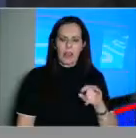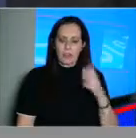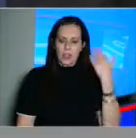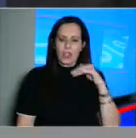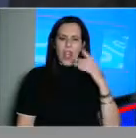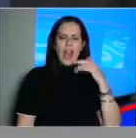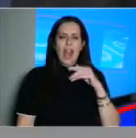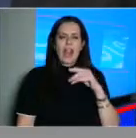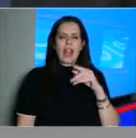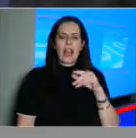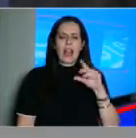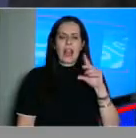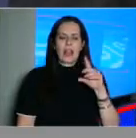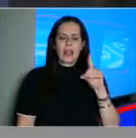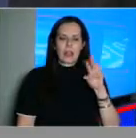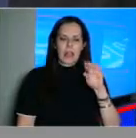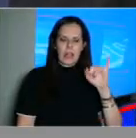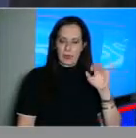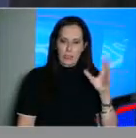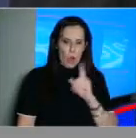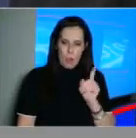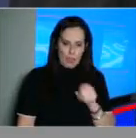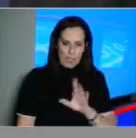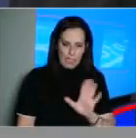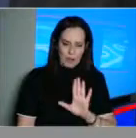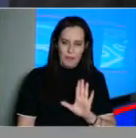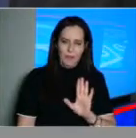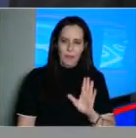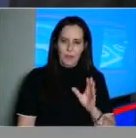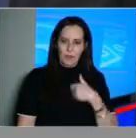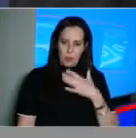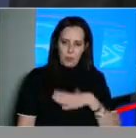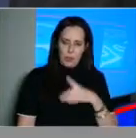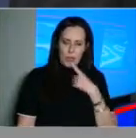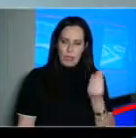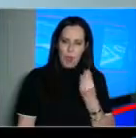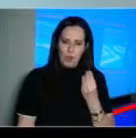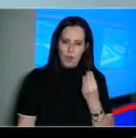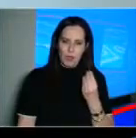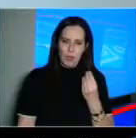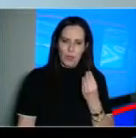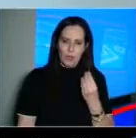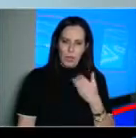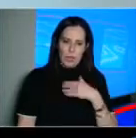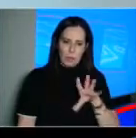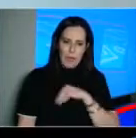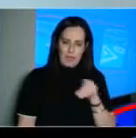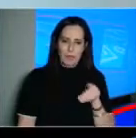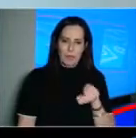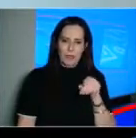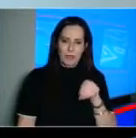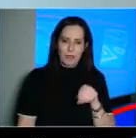בעיניו, אבל לא בעיני אילה. זה לא מה שהוא אמר, וזה גם לא מה שזה. אבל אני רוצה להגיד משהו. אני מסכים איתו,